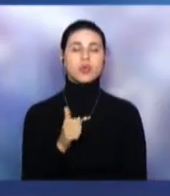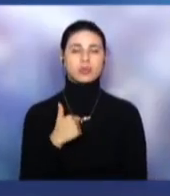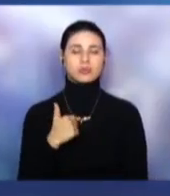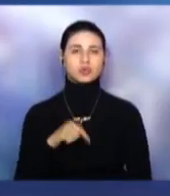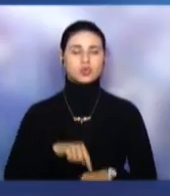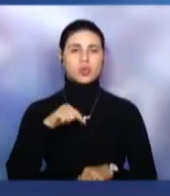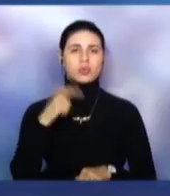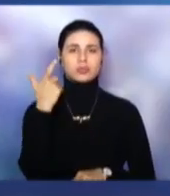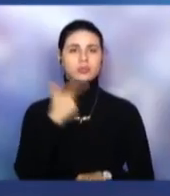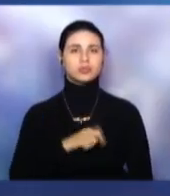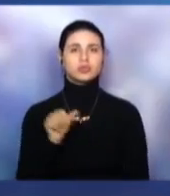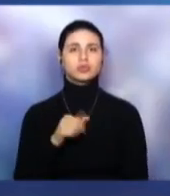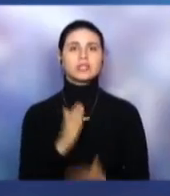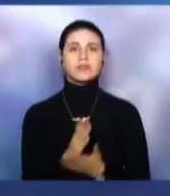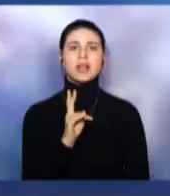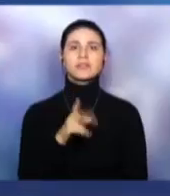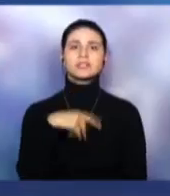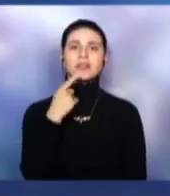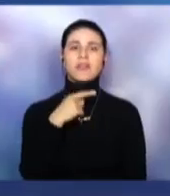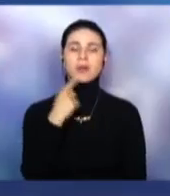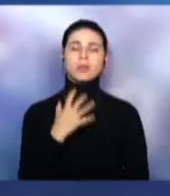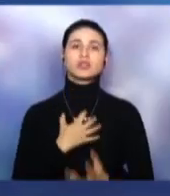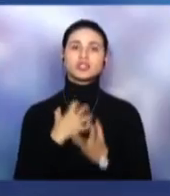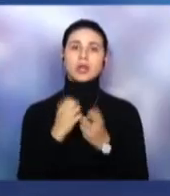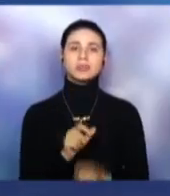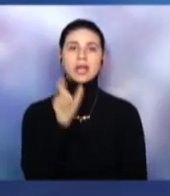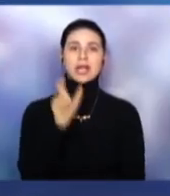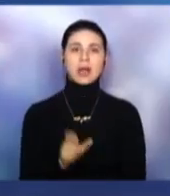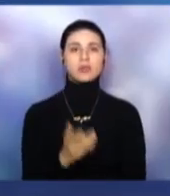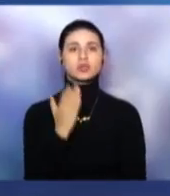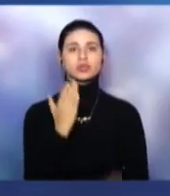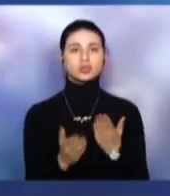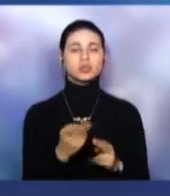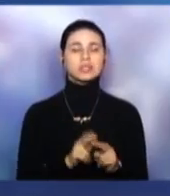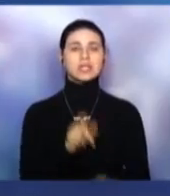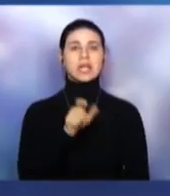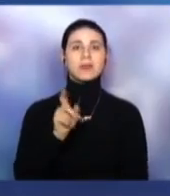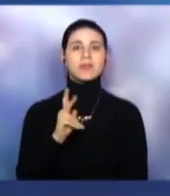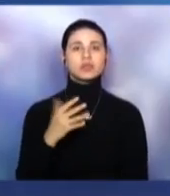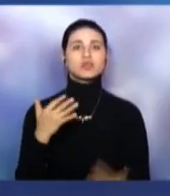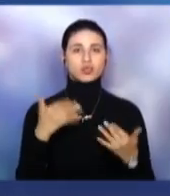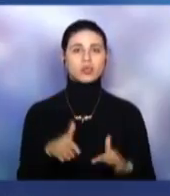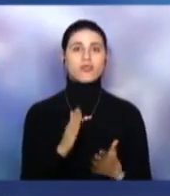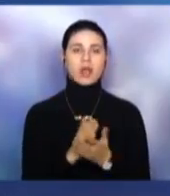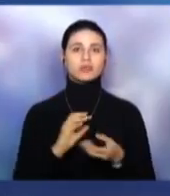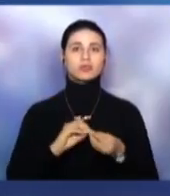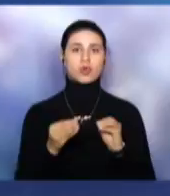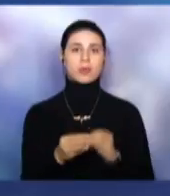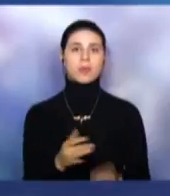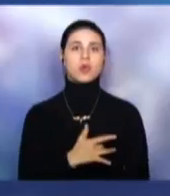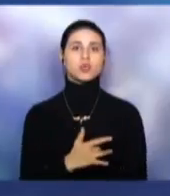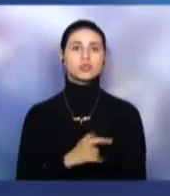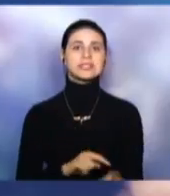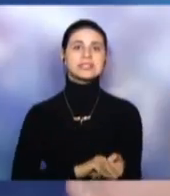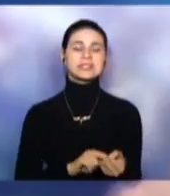გამოვლინდეს, რამდენად მნიშვნელოვანია, ვისებ საუბრობ, პრაქტიკულად ჯამცელ ადამიანზე თუ იმ ადამიანებზე, ვისაც უკვე აქვს ესა თუ ის პრობლემა გულ-სისხლძარღვთა